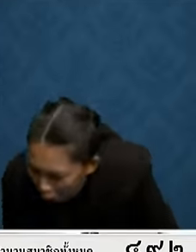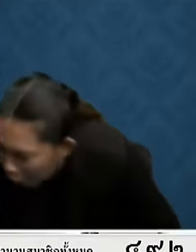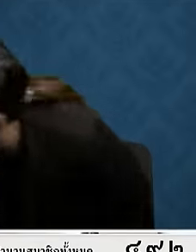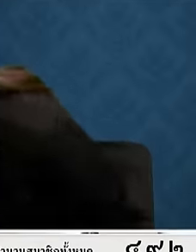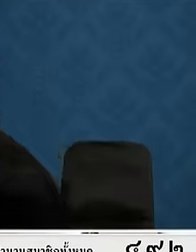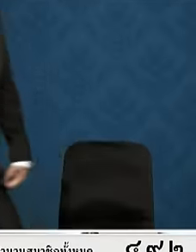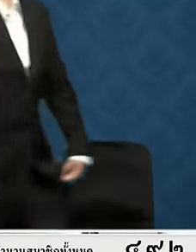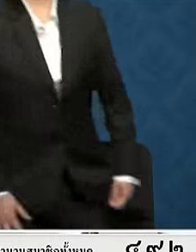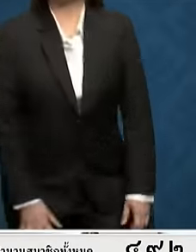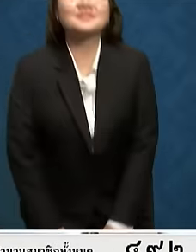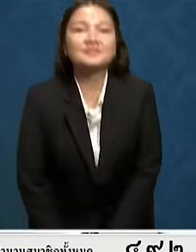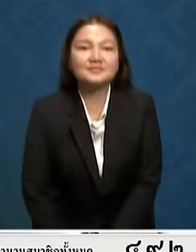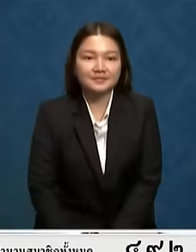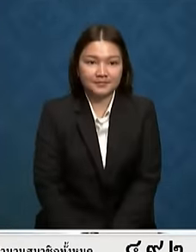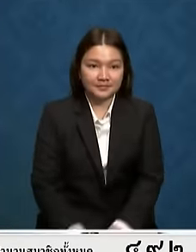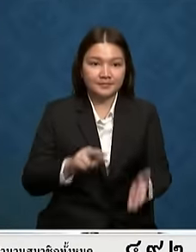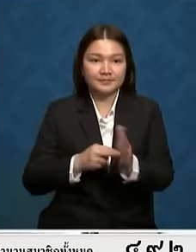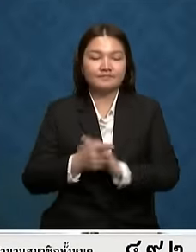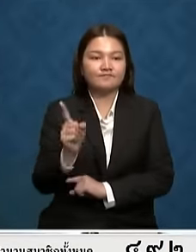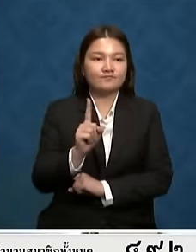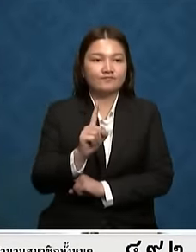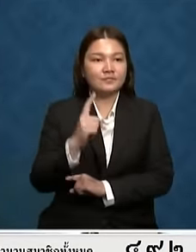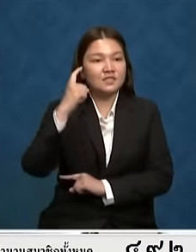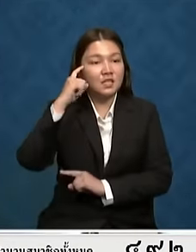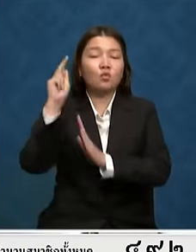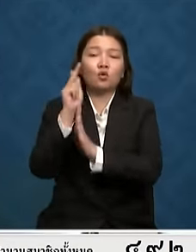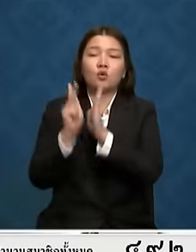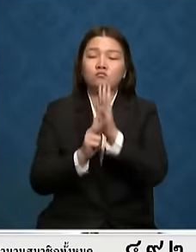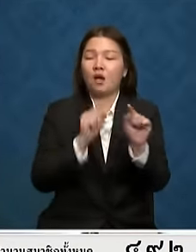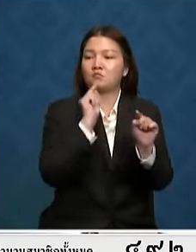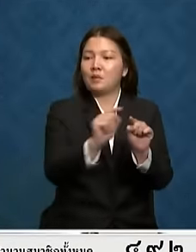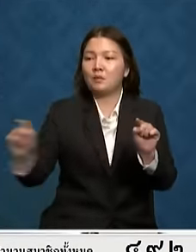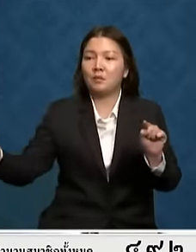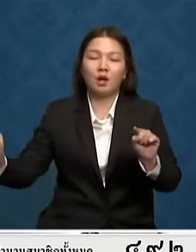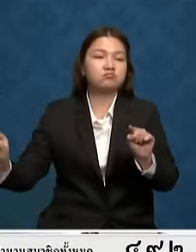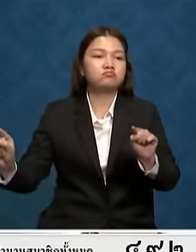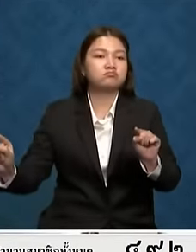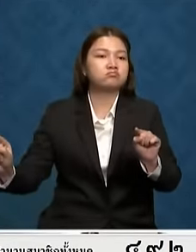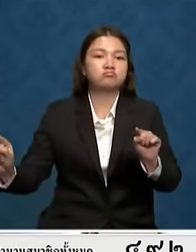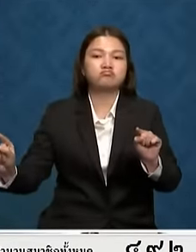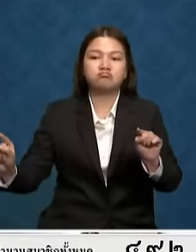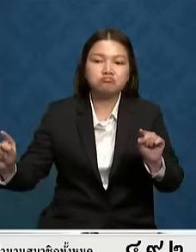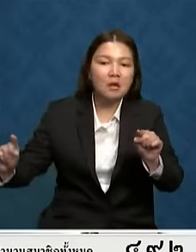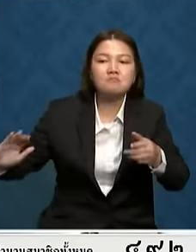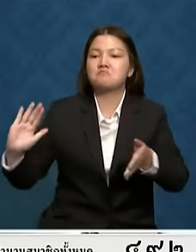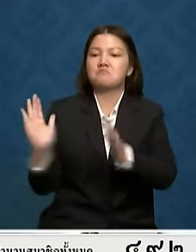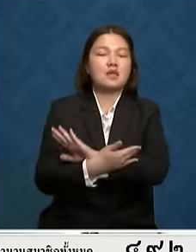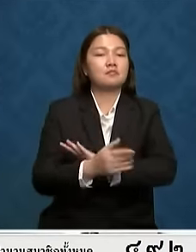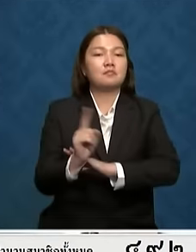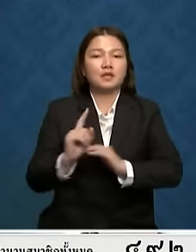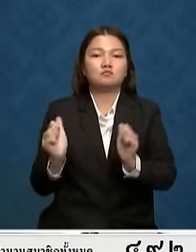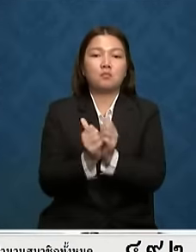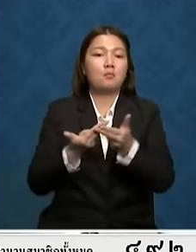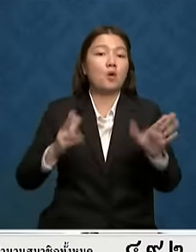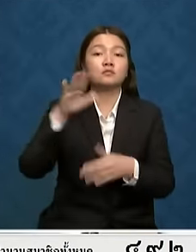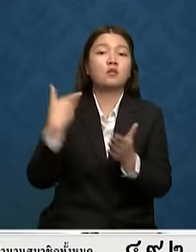แบบนี้เราก็ต้องยกเลิกกฎหมายในทุกฉบับนิรโทษกรรมในทุกเรื่อง